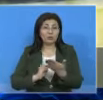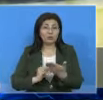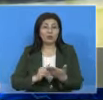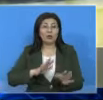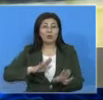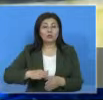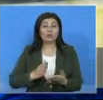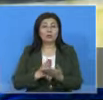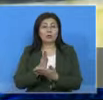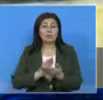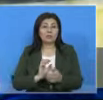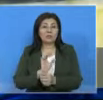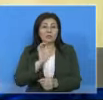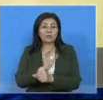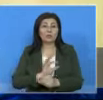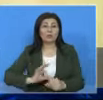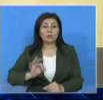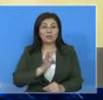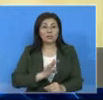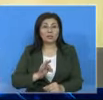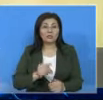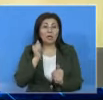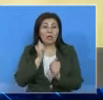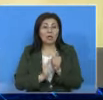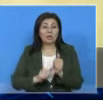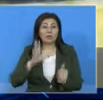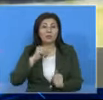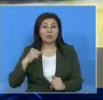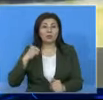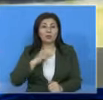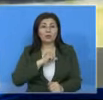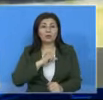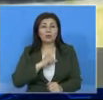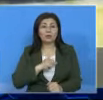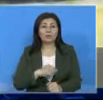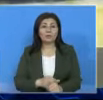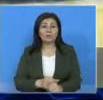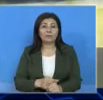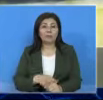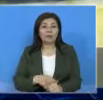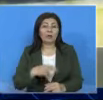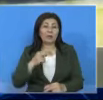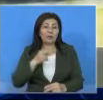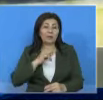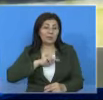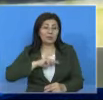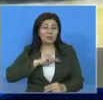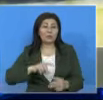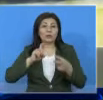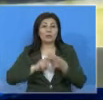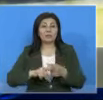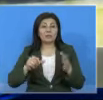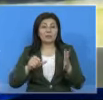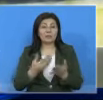барып қызметке жіберіледі тауды облыстар бойынша. Әрбір иттің әртүрлі өзінің мінез құлқына байланысты кейбір иттер 6 ай